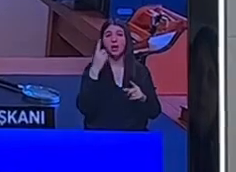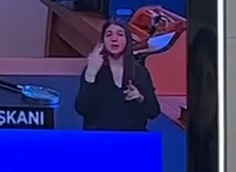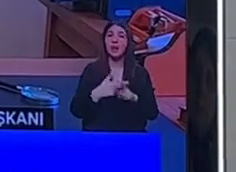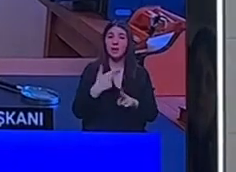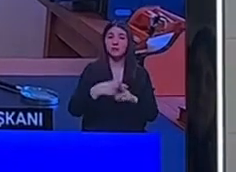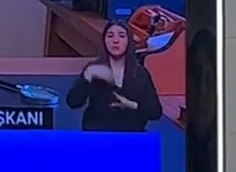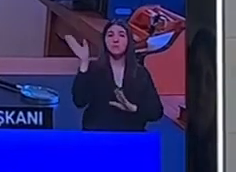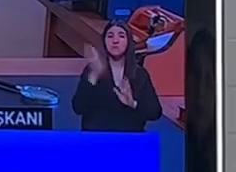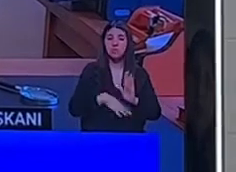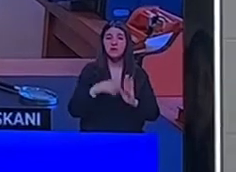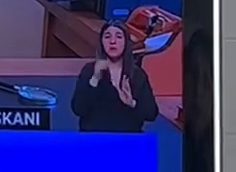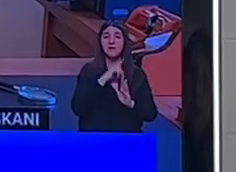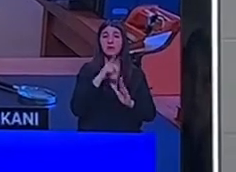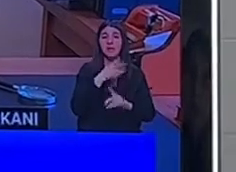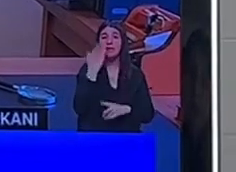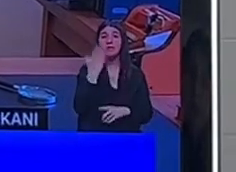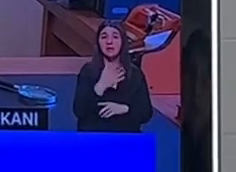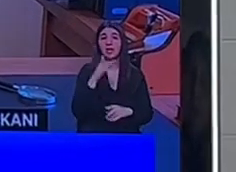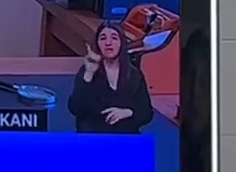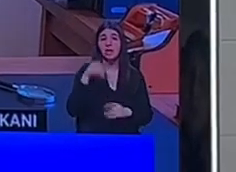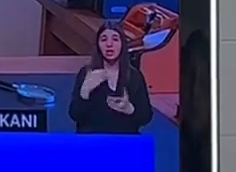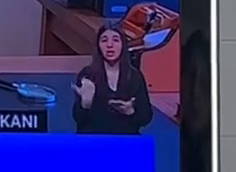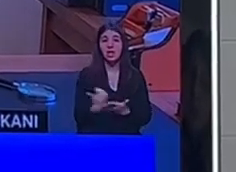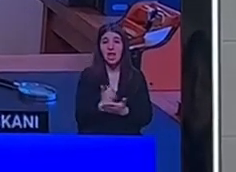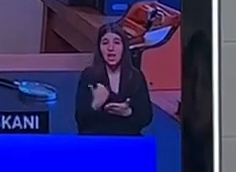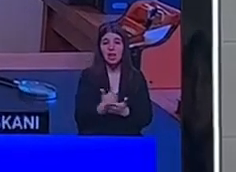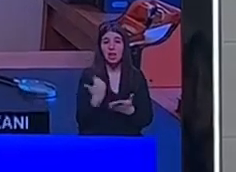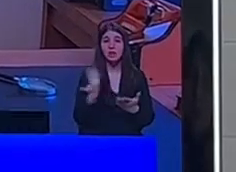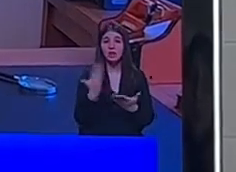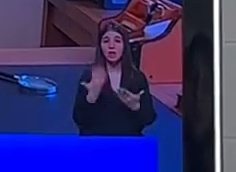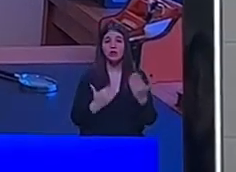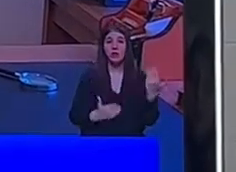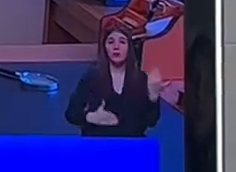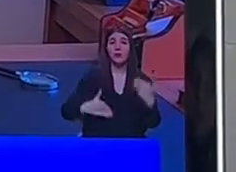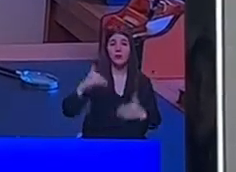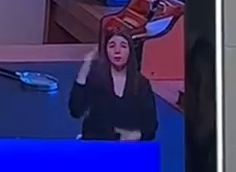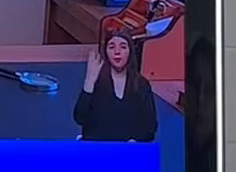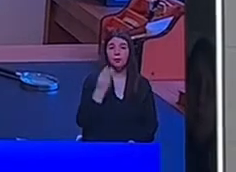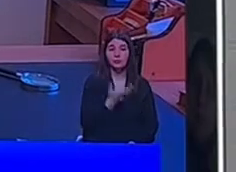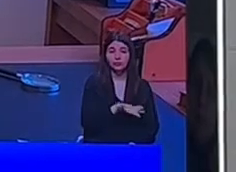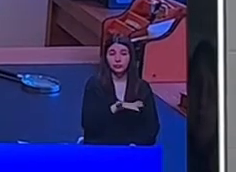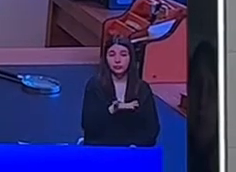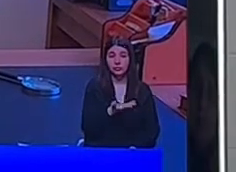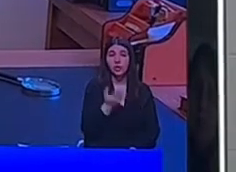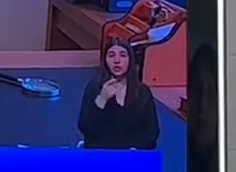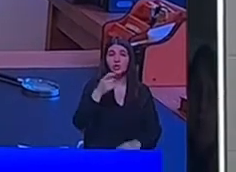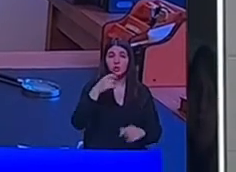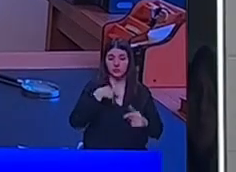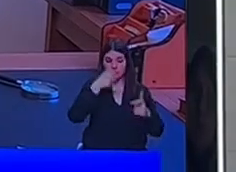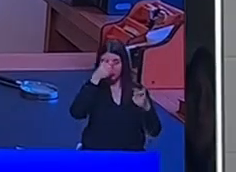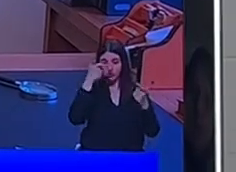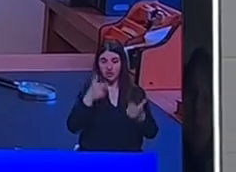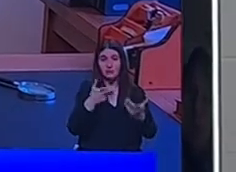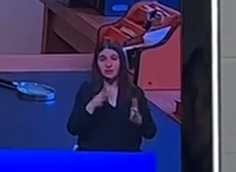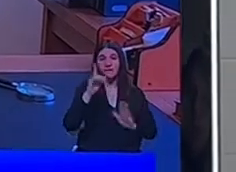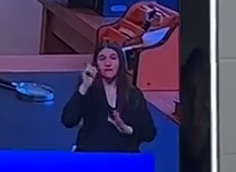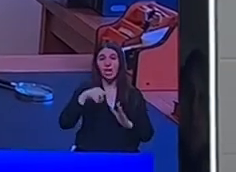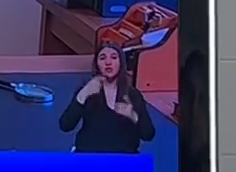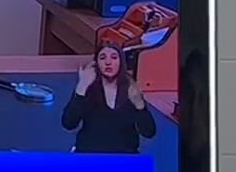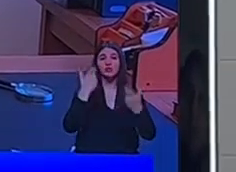denemiş, indirmiş ve İngiltere'de bile vergi gelirleri daha da artmış. Ülkemizdeki